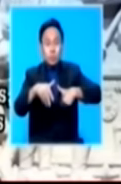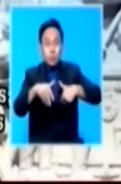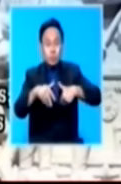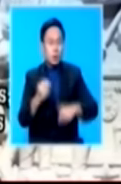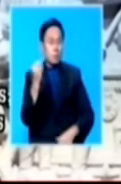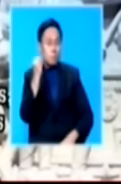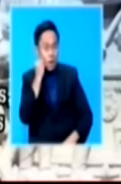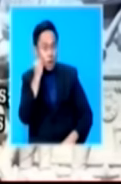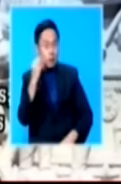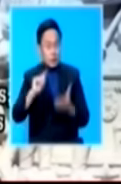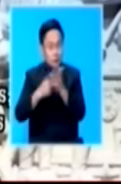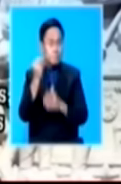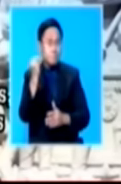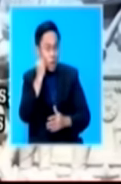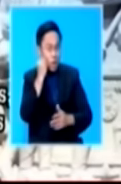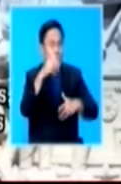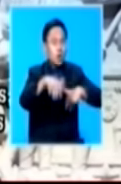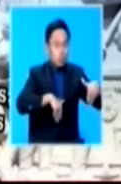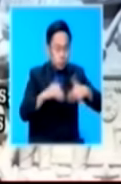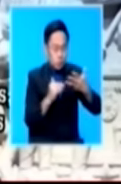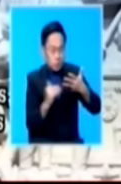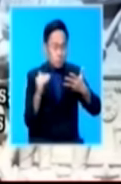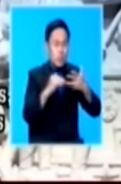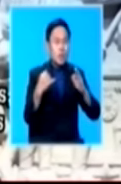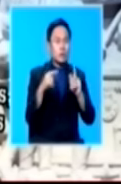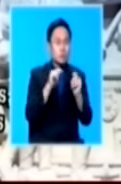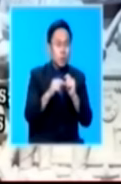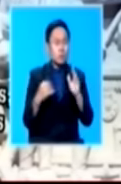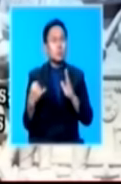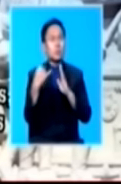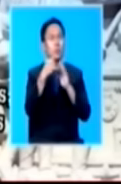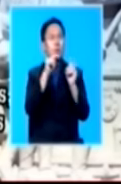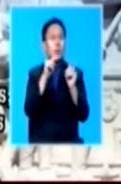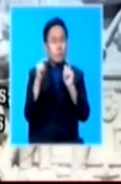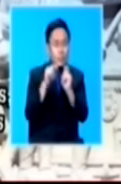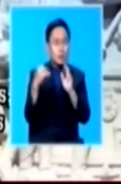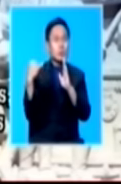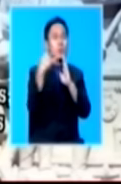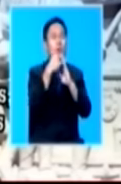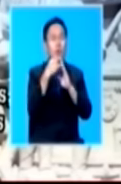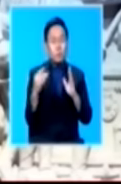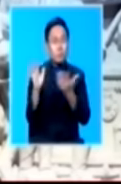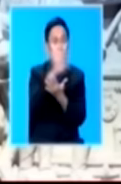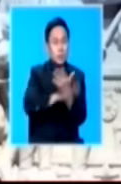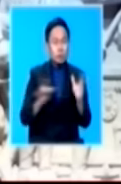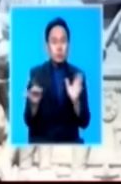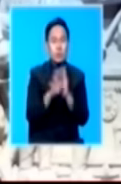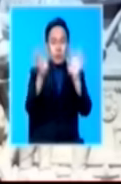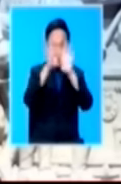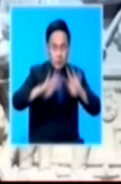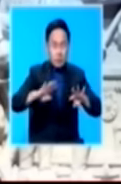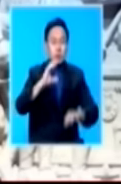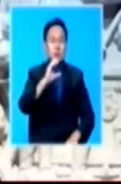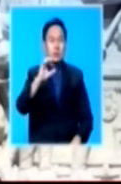อะไรตลาดชายแดนนะไปเซียมบีไปประชาคมอื่นๆนะครับวันนี้รัฐบาลใช้หลักการนี้ดำเนินการอยู่นะครับตามแนวทางแบบ